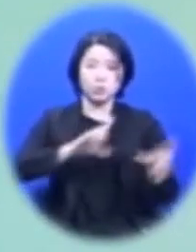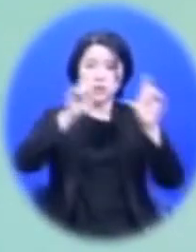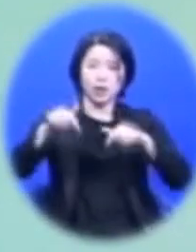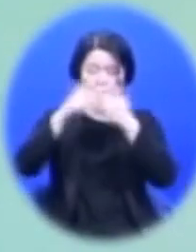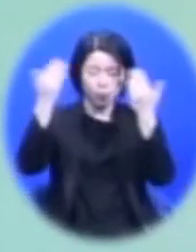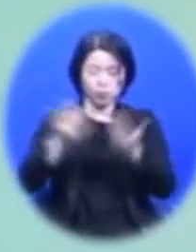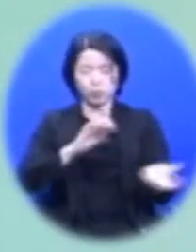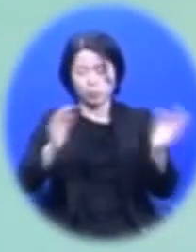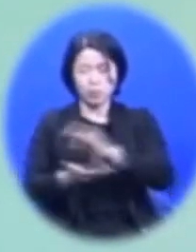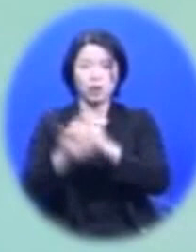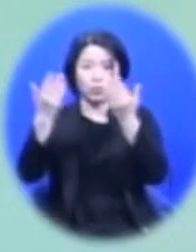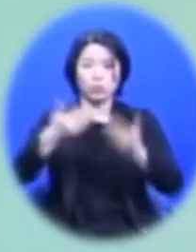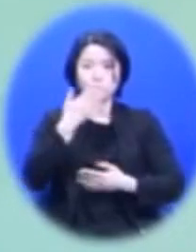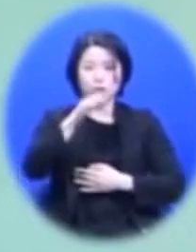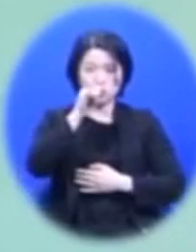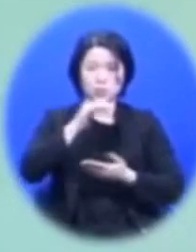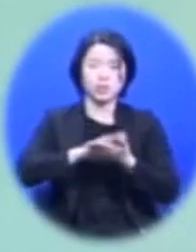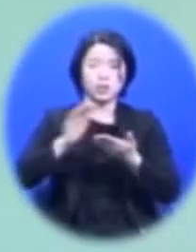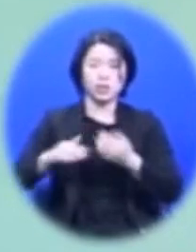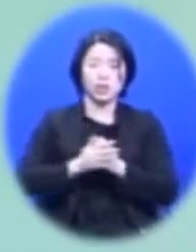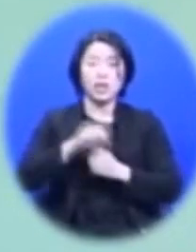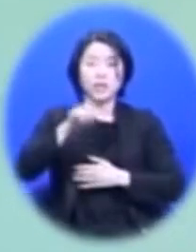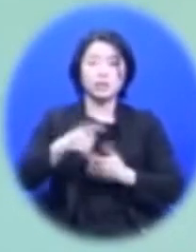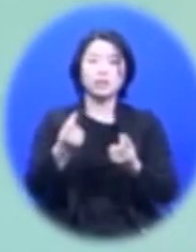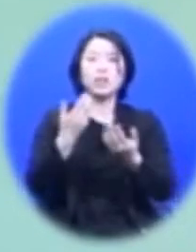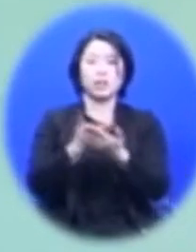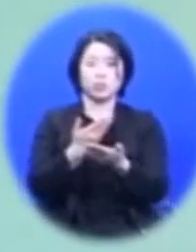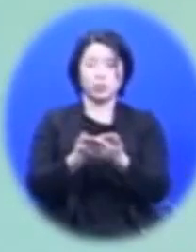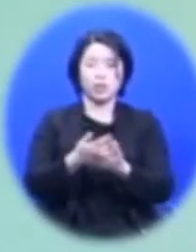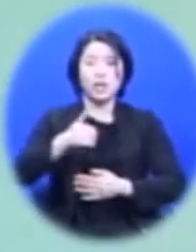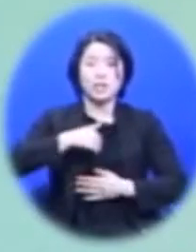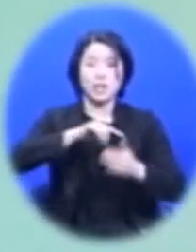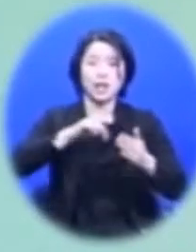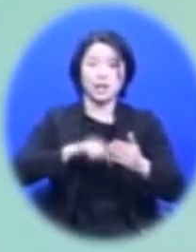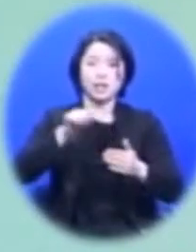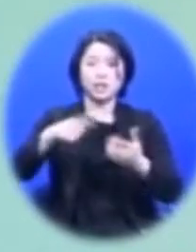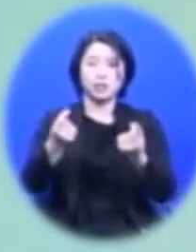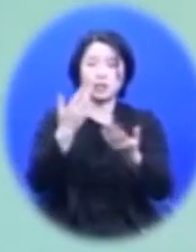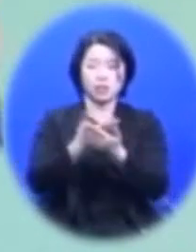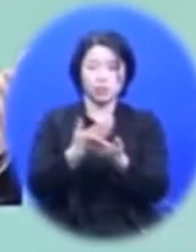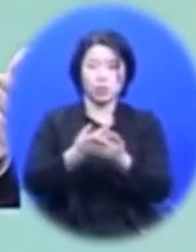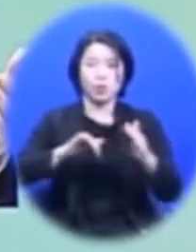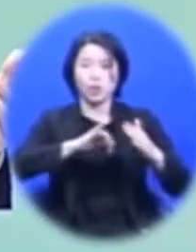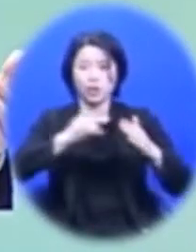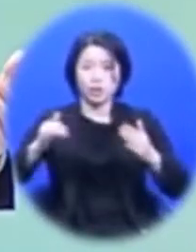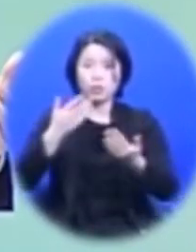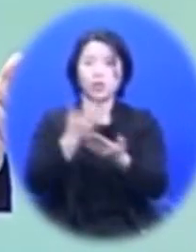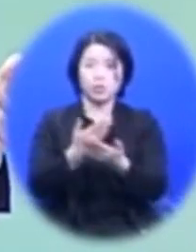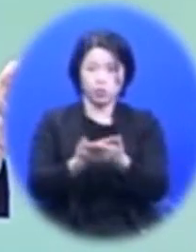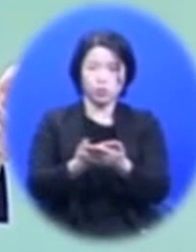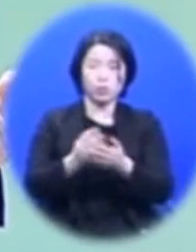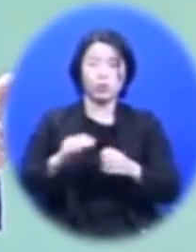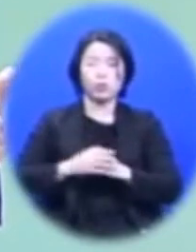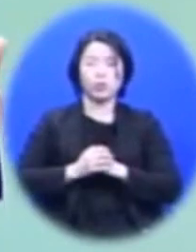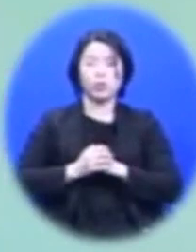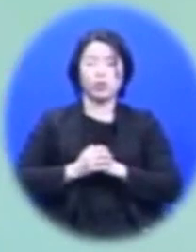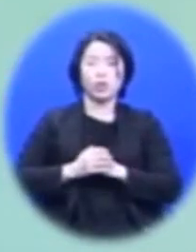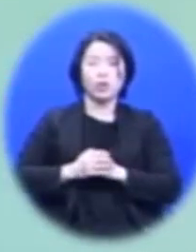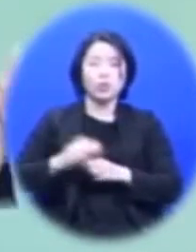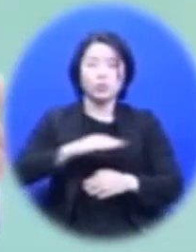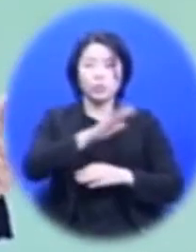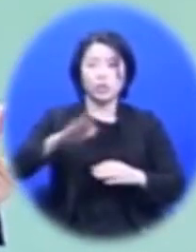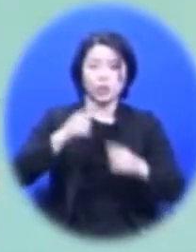전체를 뒤바꿔주시는 분이십니다. 그리하소서. 제 안에 그리하시고 우리 가족들에게 그리해주시고, 주님